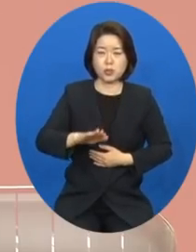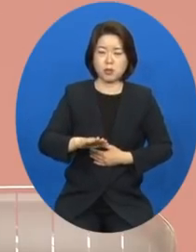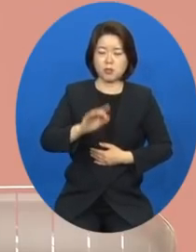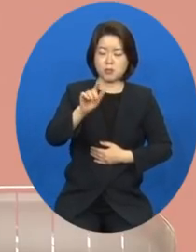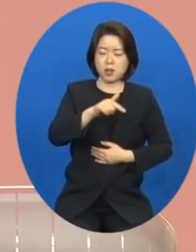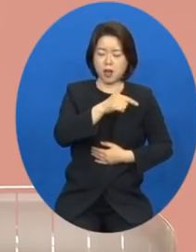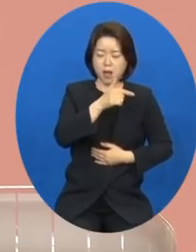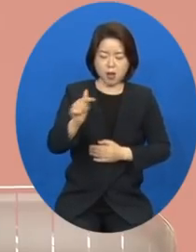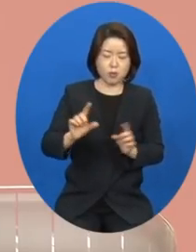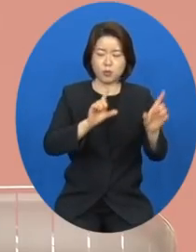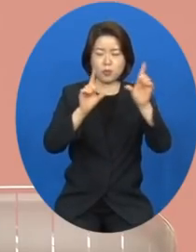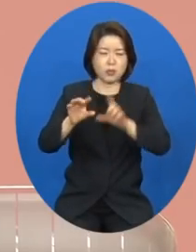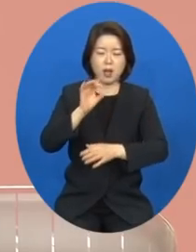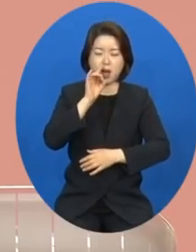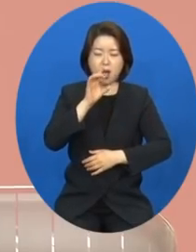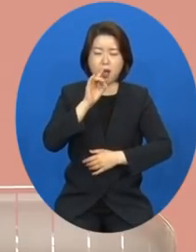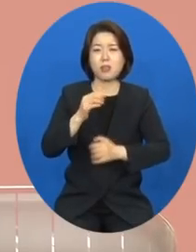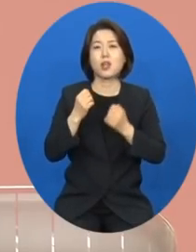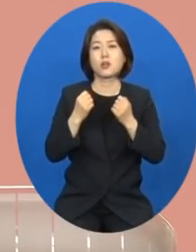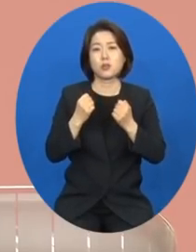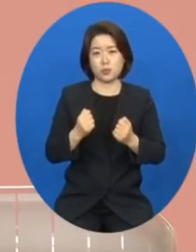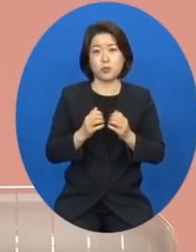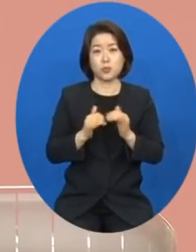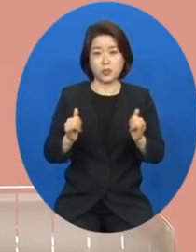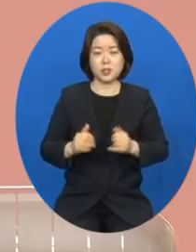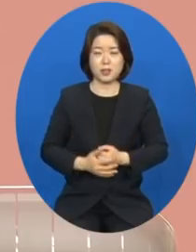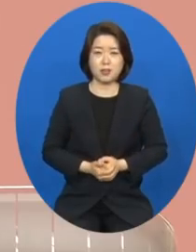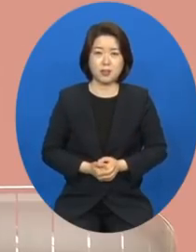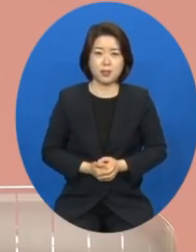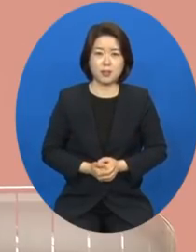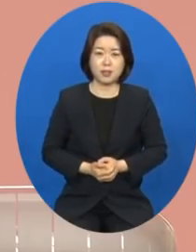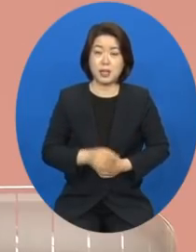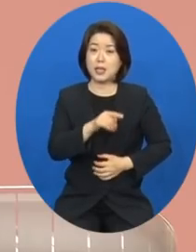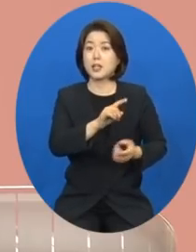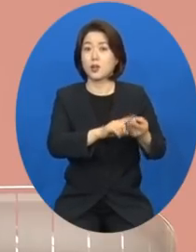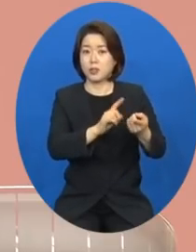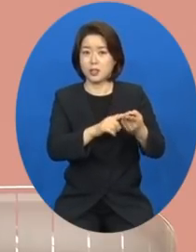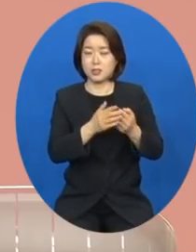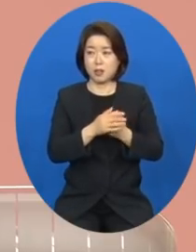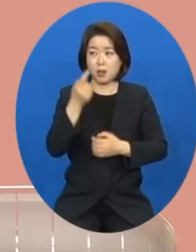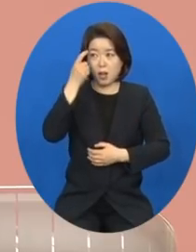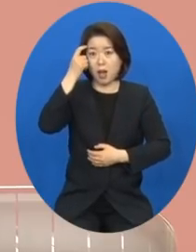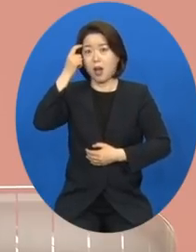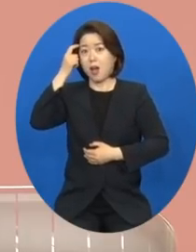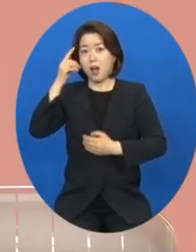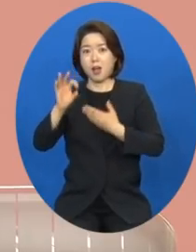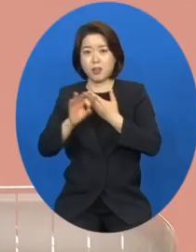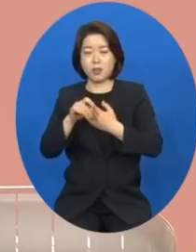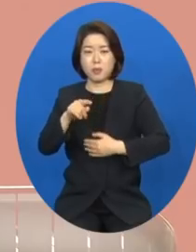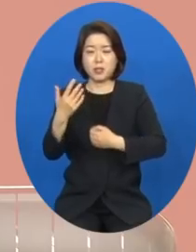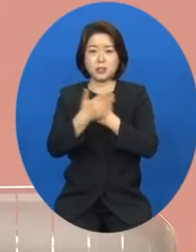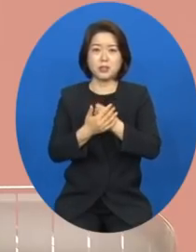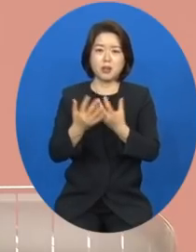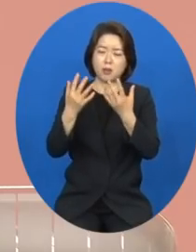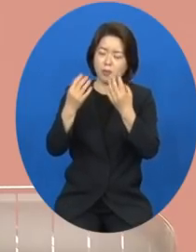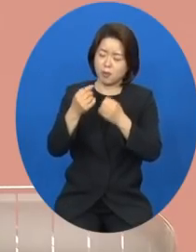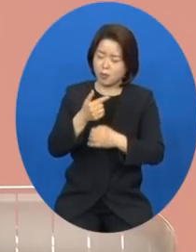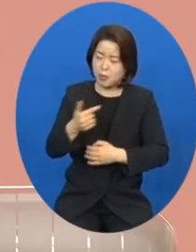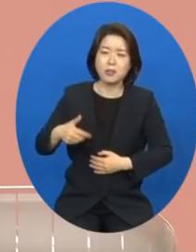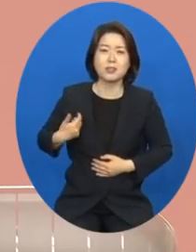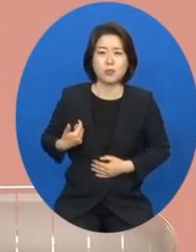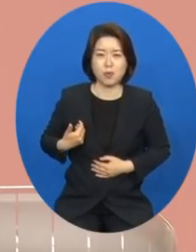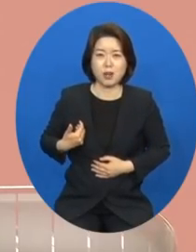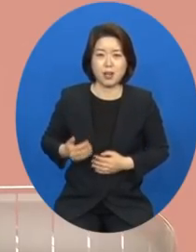살 수 없는 존재입니다 근데 그 것을 깨닫는다면 그 은혜가 얼마나 큰지 몰라요